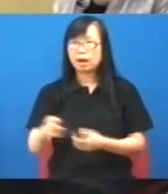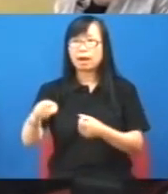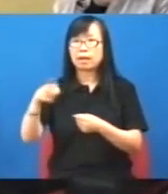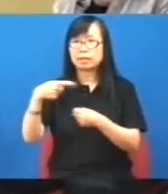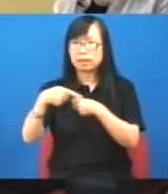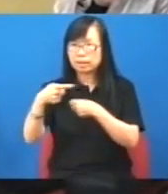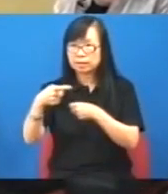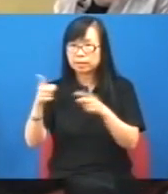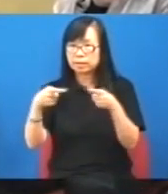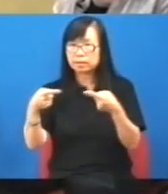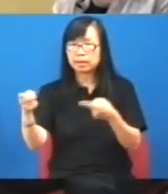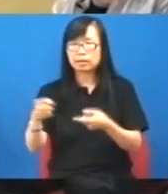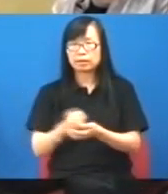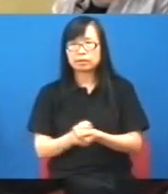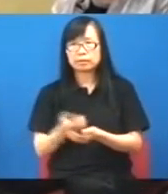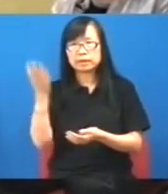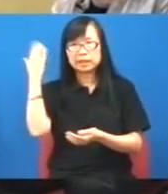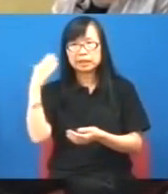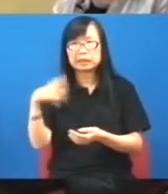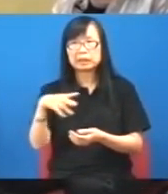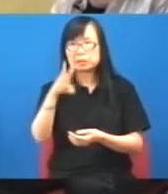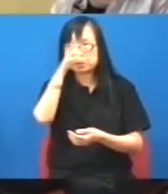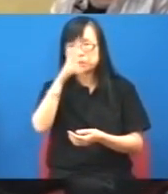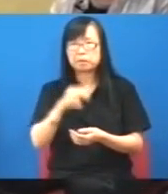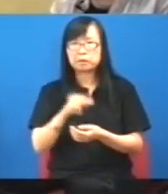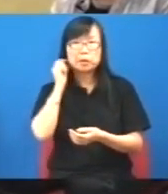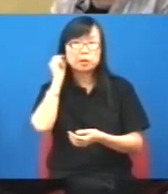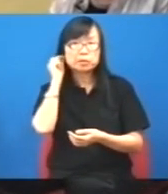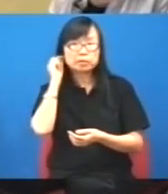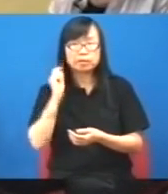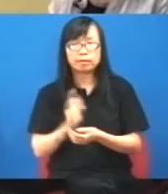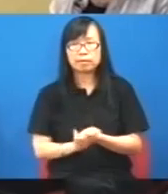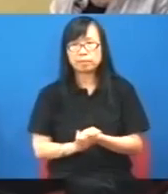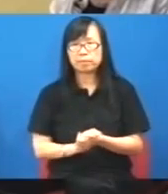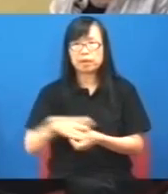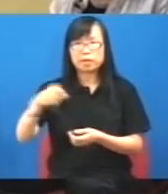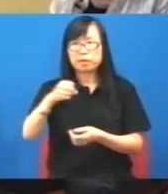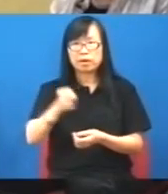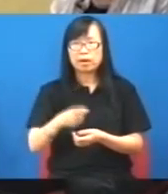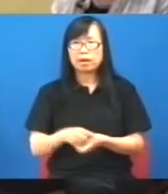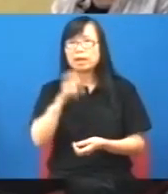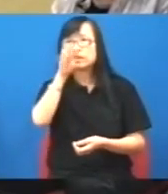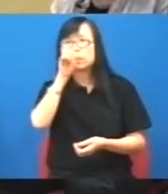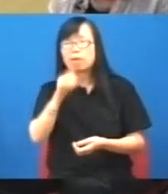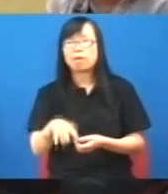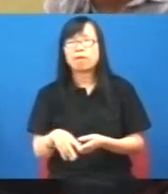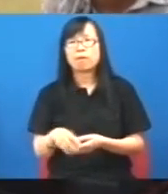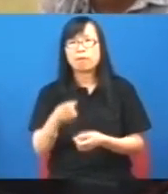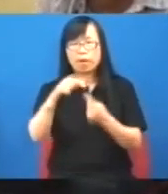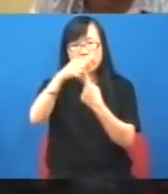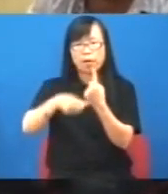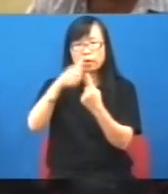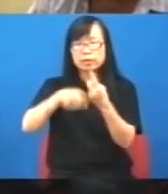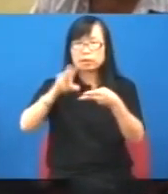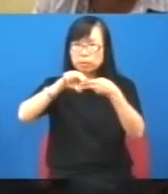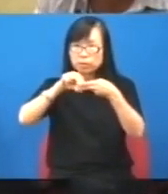目嗰度都講到關於師姐咧，即係最近關於依一個對香港法治一啲睇法。 咁咪講咪香蕉共和國咯？香蕉共和國，我哋呢個